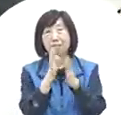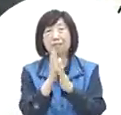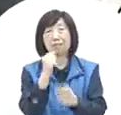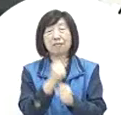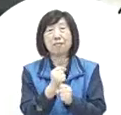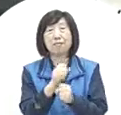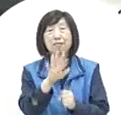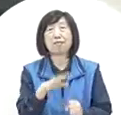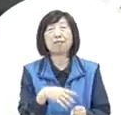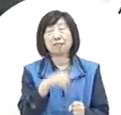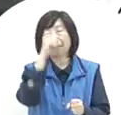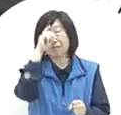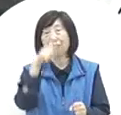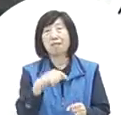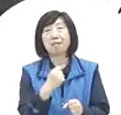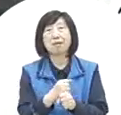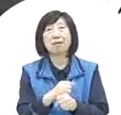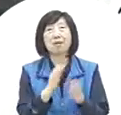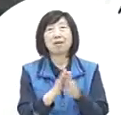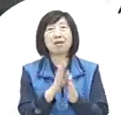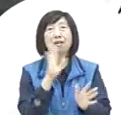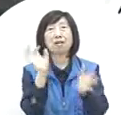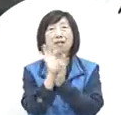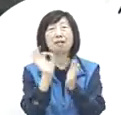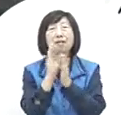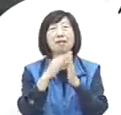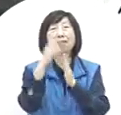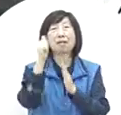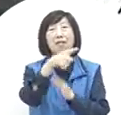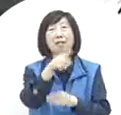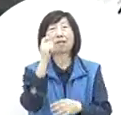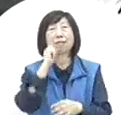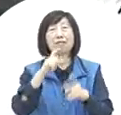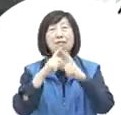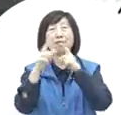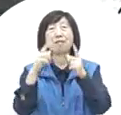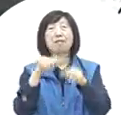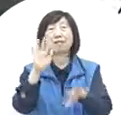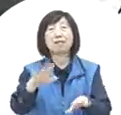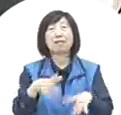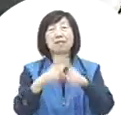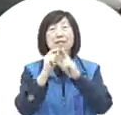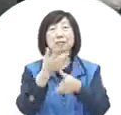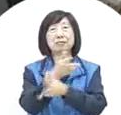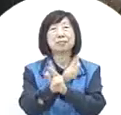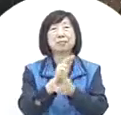检测完之后，我希望、 这个、 具体追踪。 没 关系，局长你那么喜欢回答，那你顺便回答我板桥